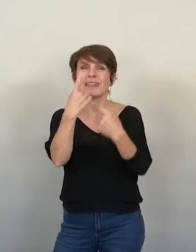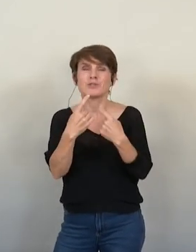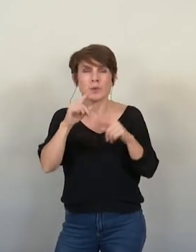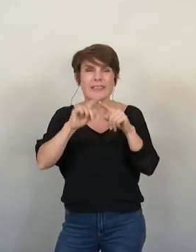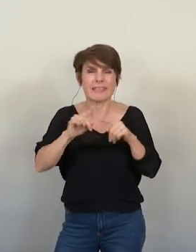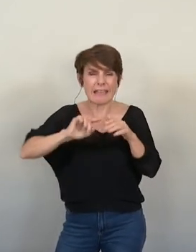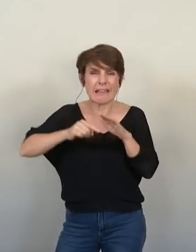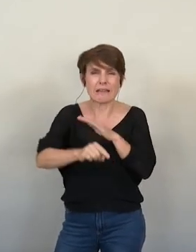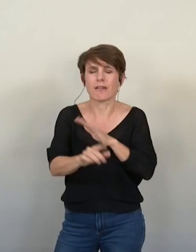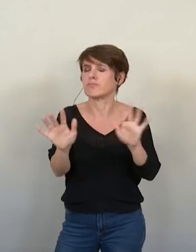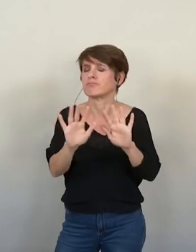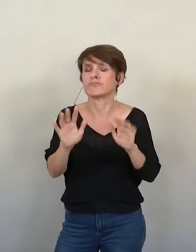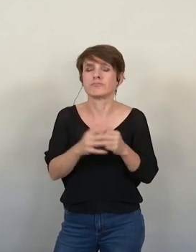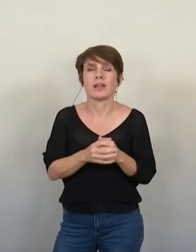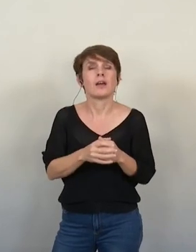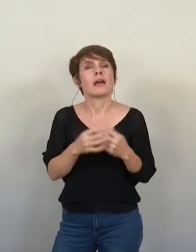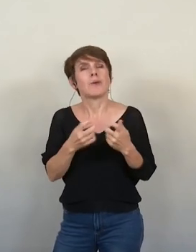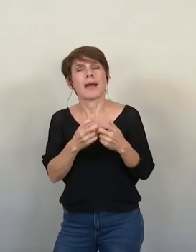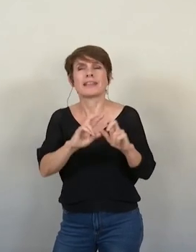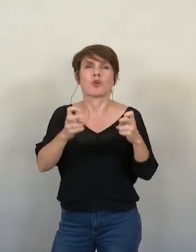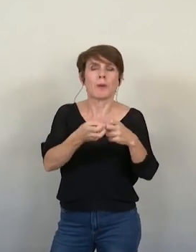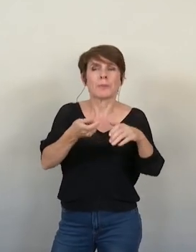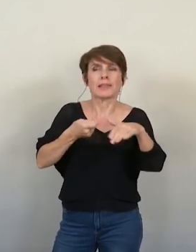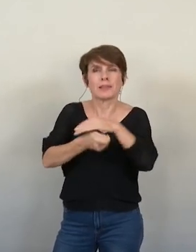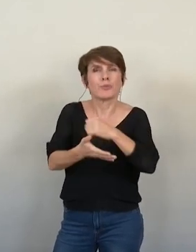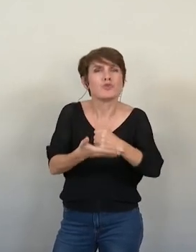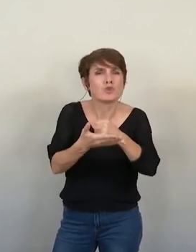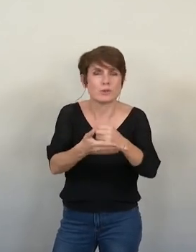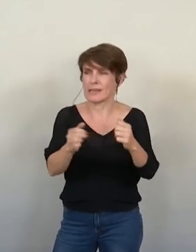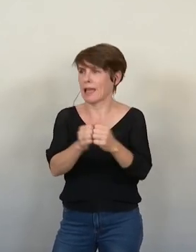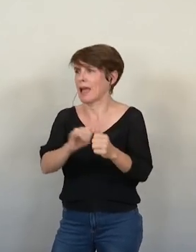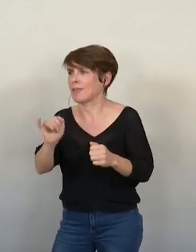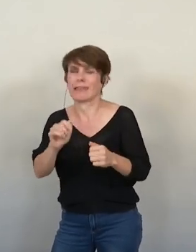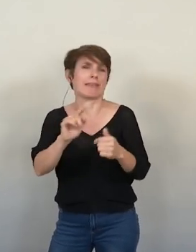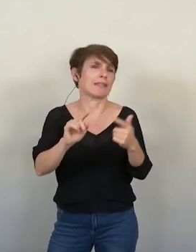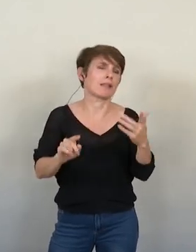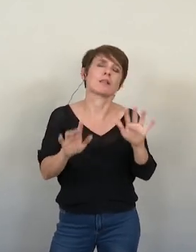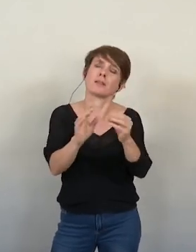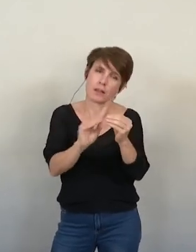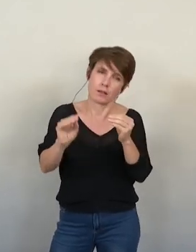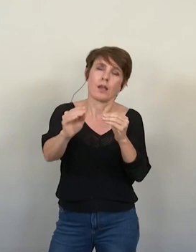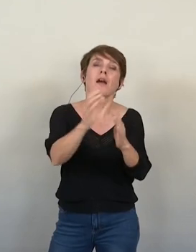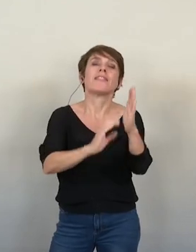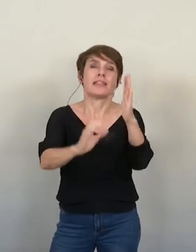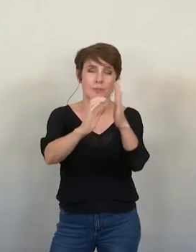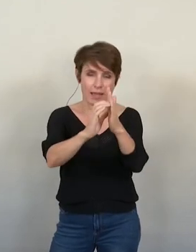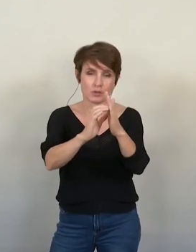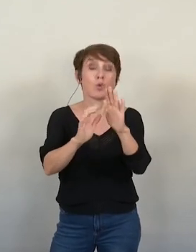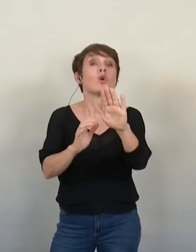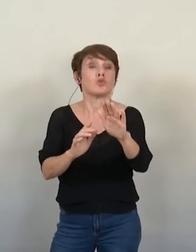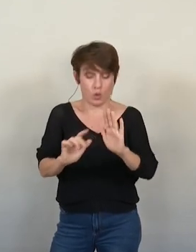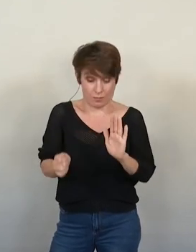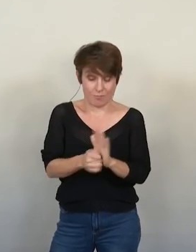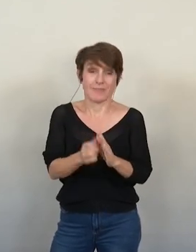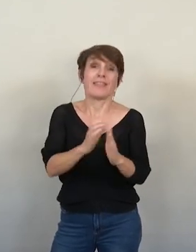posé notamment sur le montant des soutiens avec qui et tout ça parce que ça ça fera l'objet de délibération donc moi ce que je vous propose c'est qu'on en parle au moment des